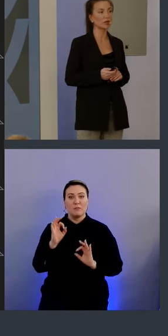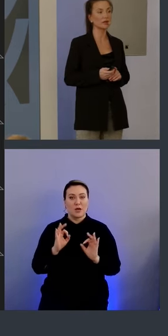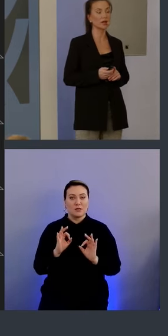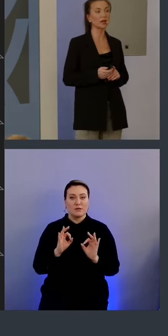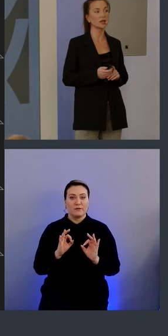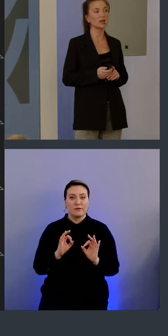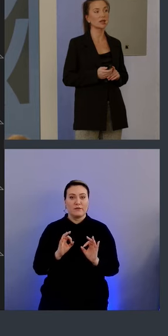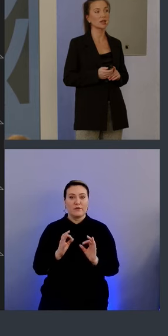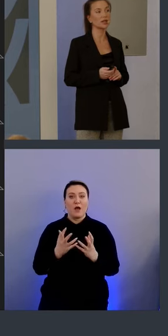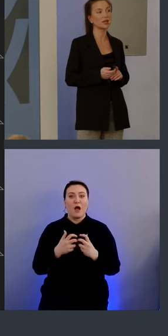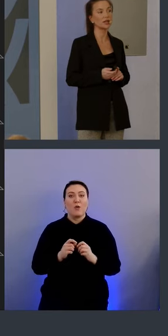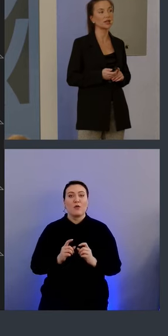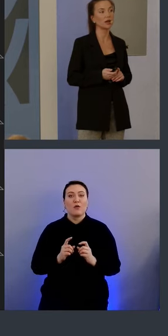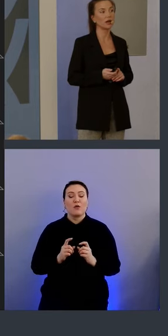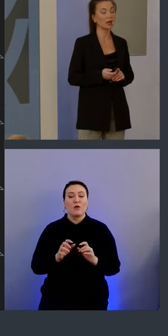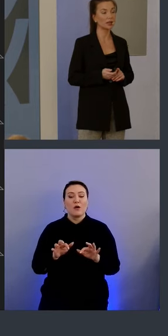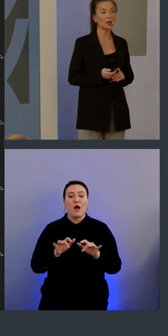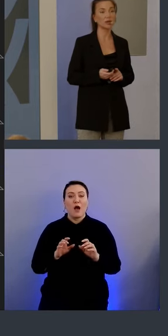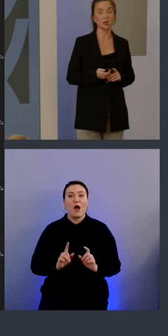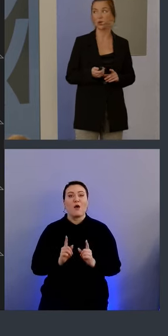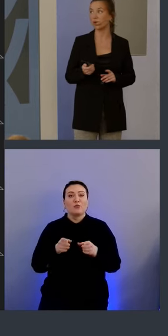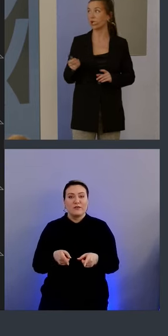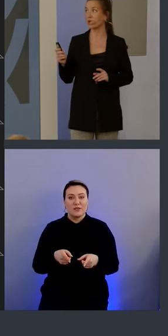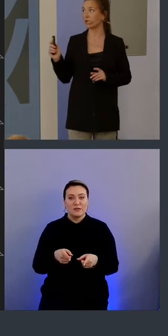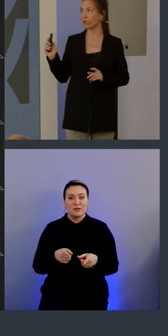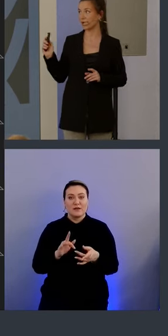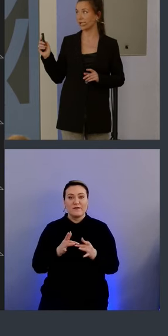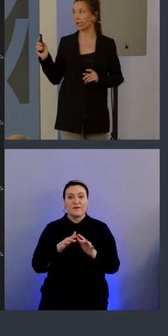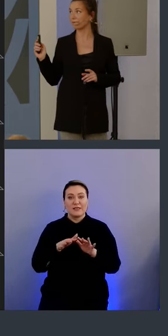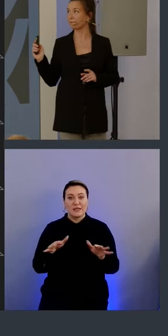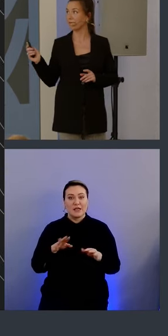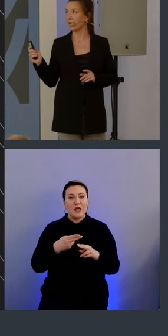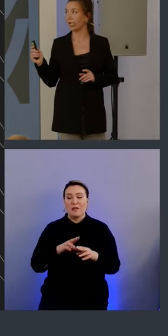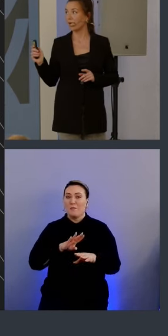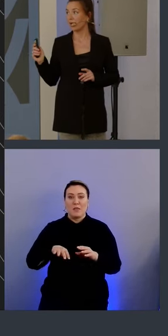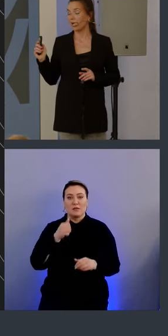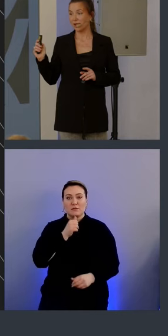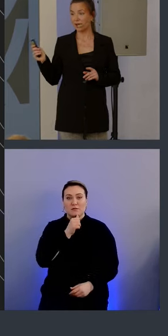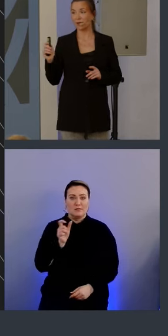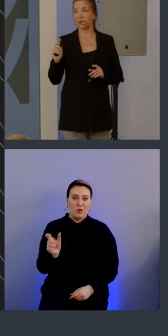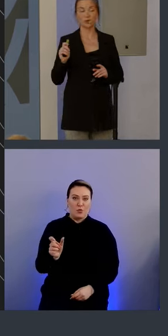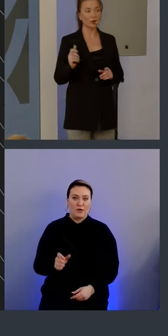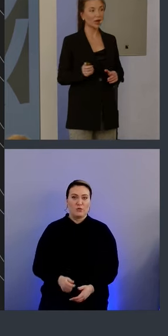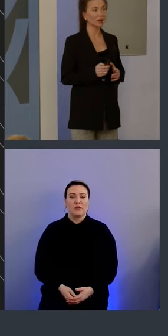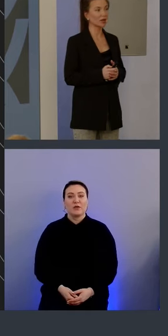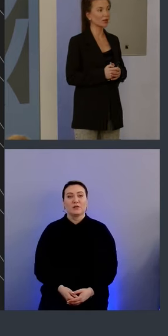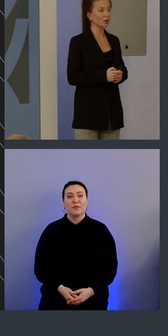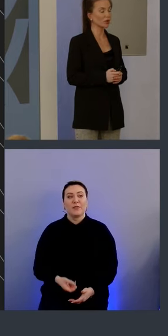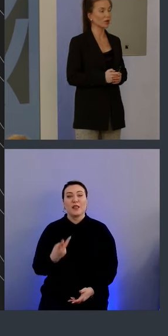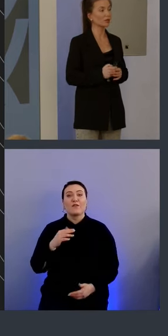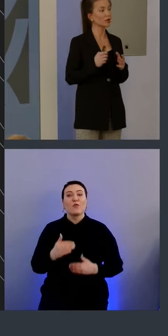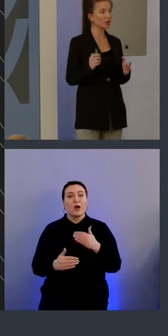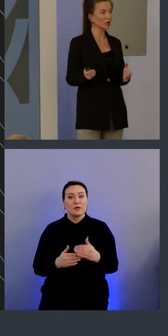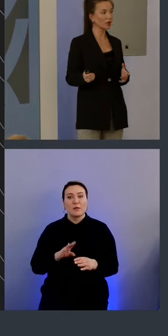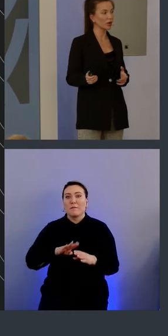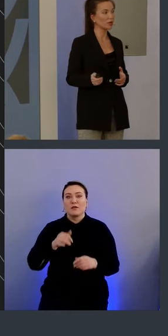87% аутентификации в социальной сети — это беспарольные аутентификации. Итак, двухфакторка,